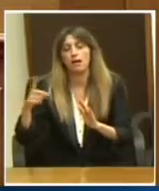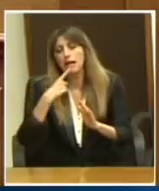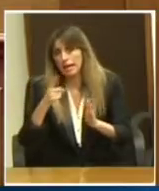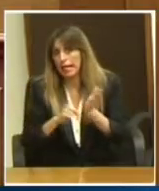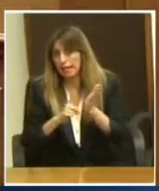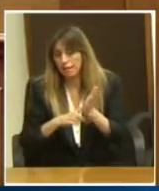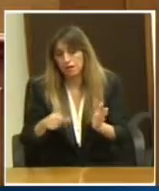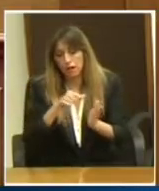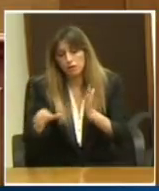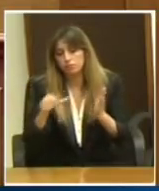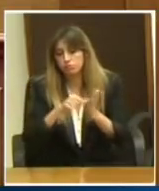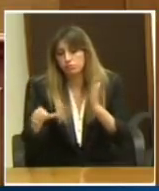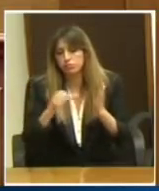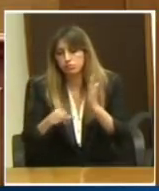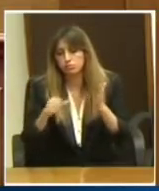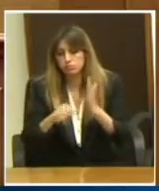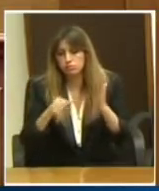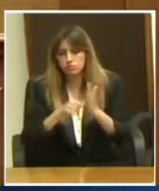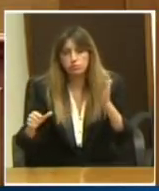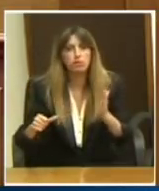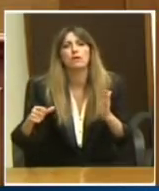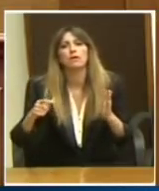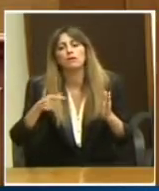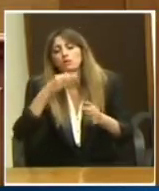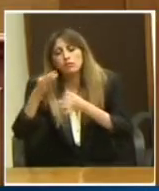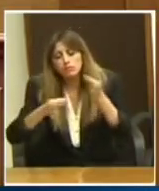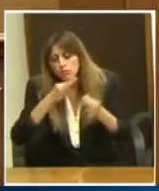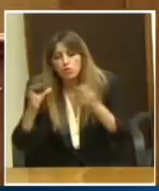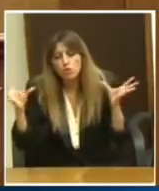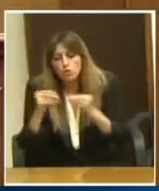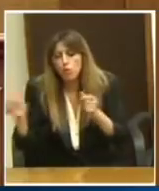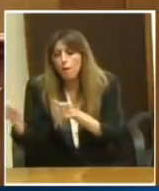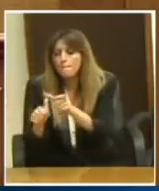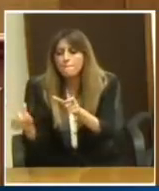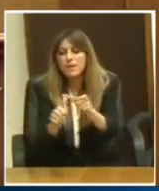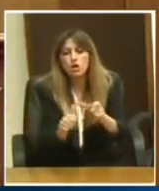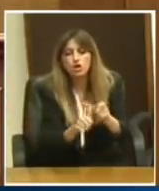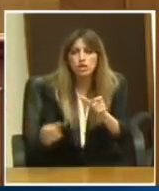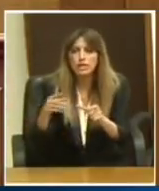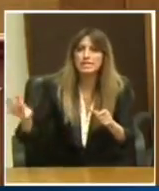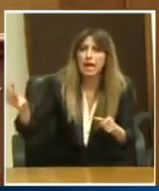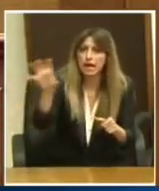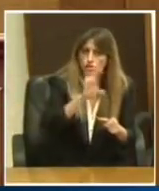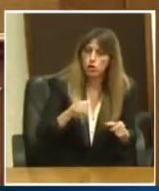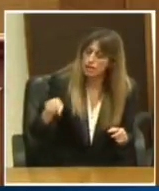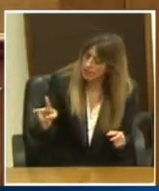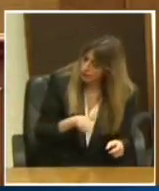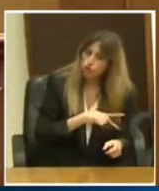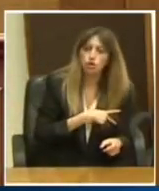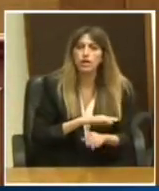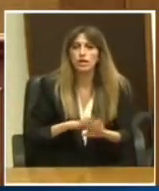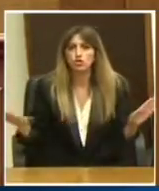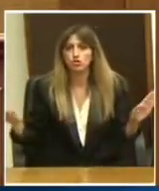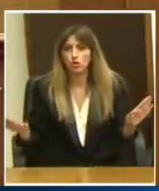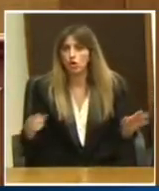σε μειονότητες στις γειτονικές χώρες. Επαναλαμβάνω, είχε αναδειχθεί και ορθά ως το μείζον θέμα την περίοδο